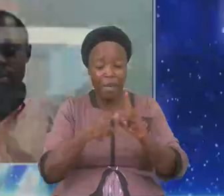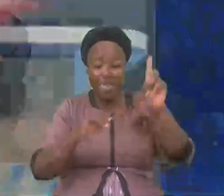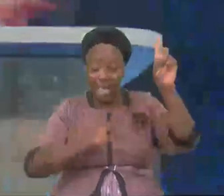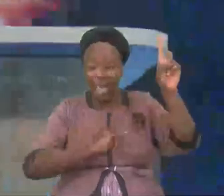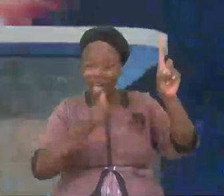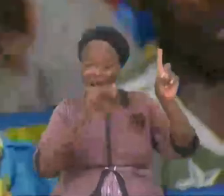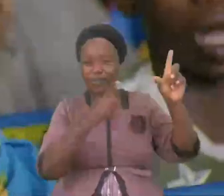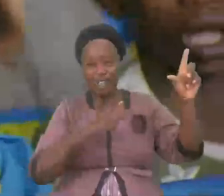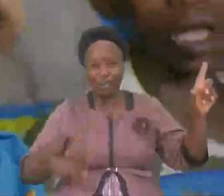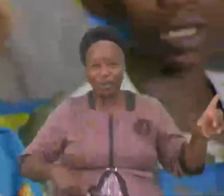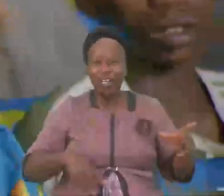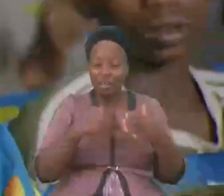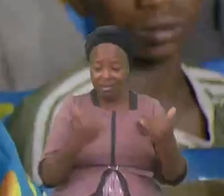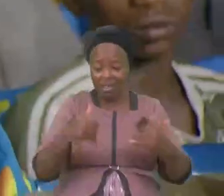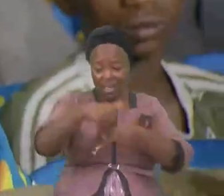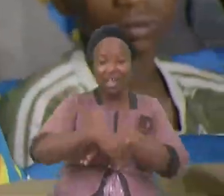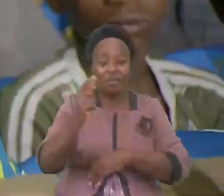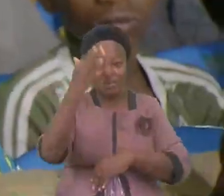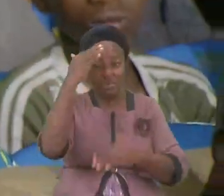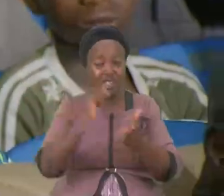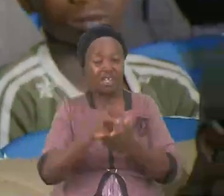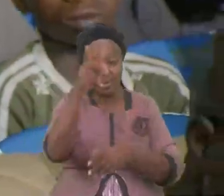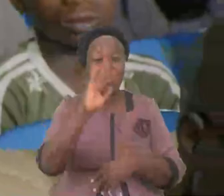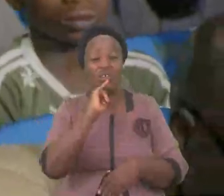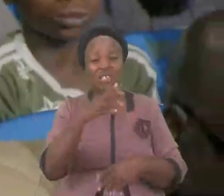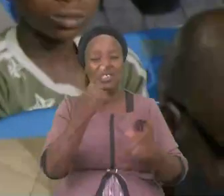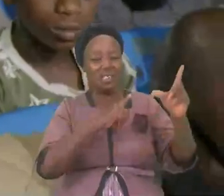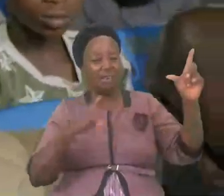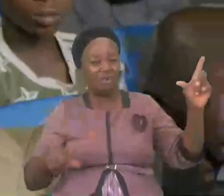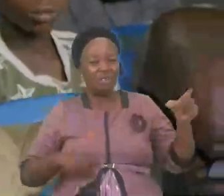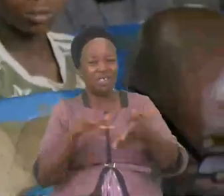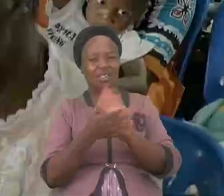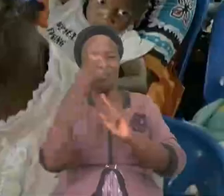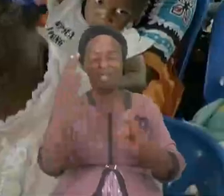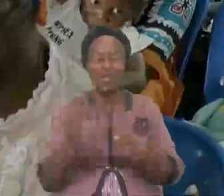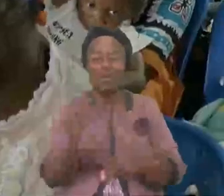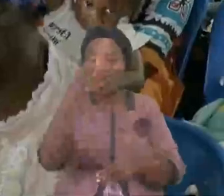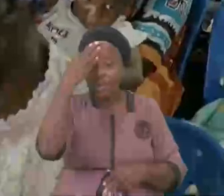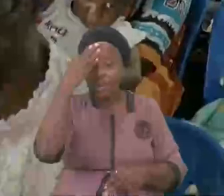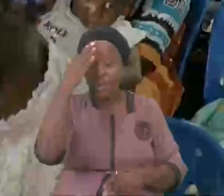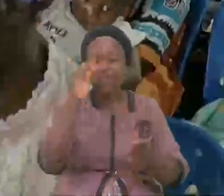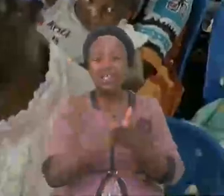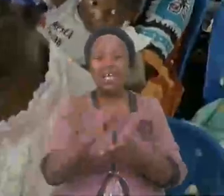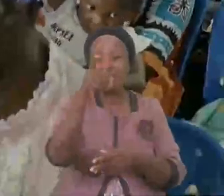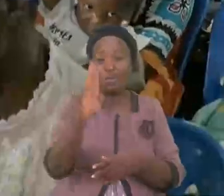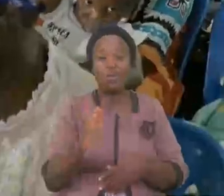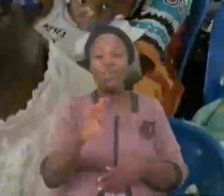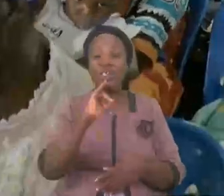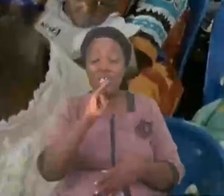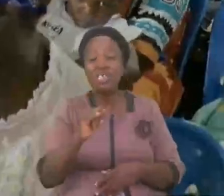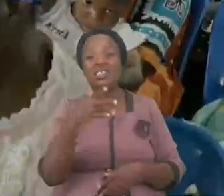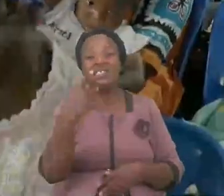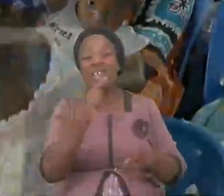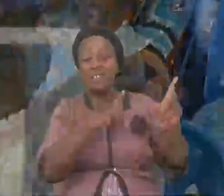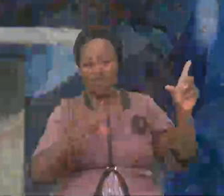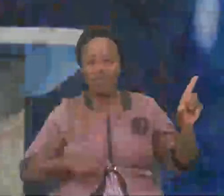Seigneur. Aujourd'hui, tu sauras que Dieu est le Seigneur. Tu sauras que Dieu